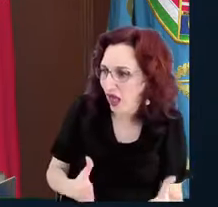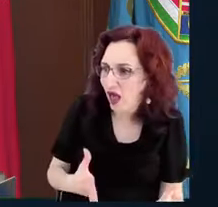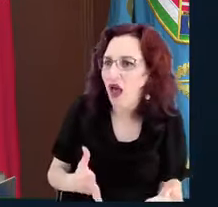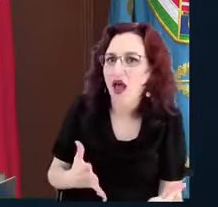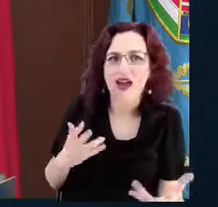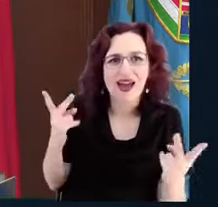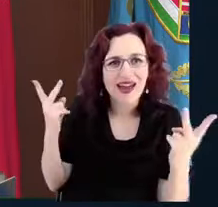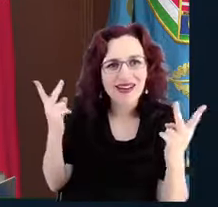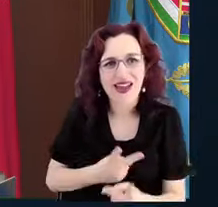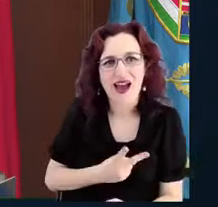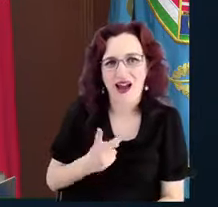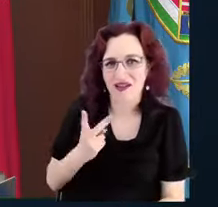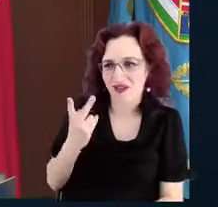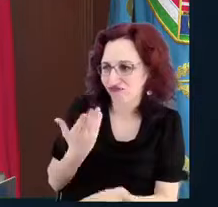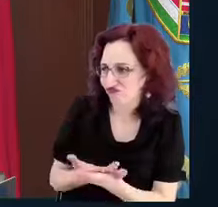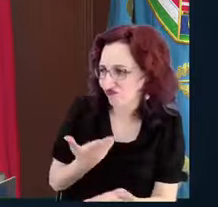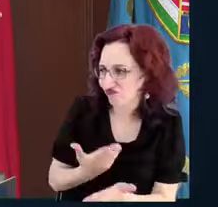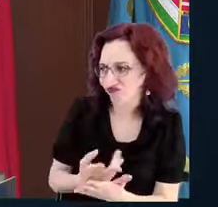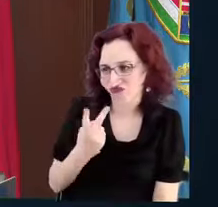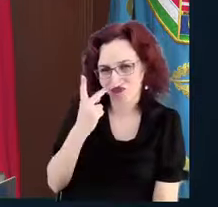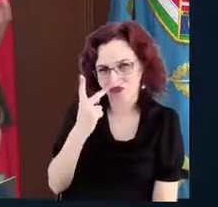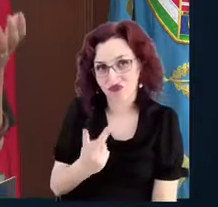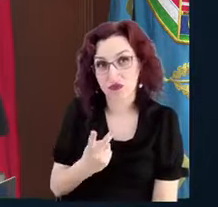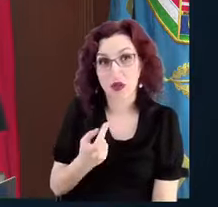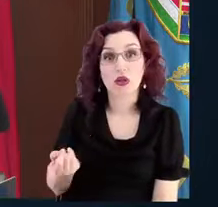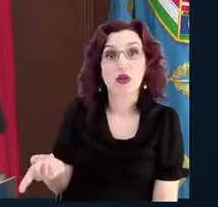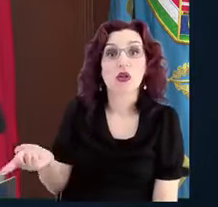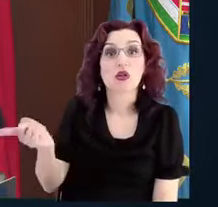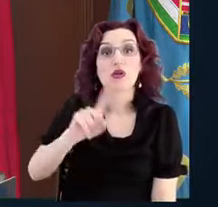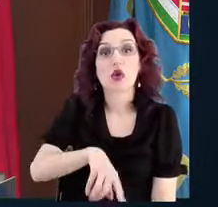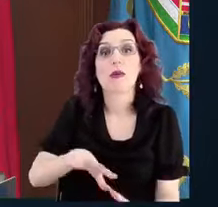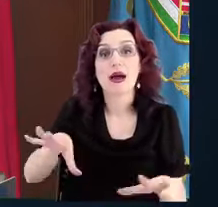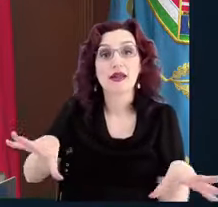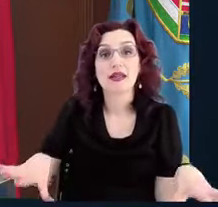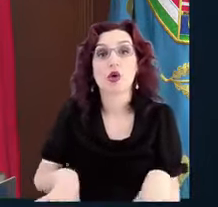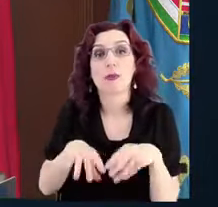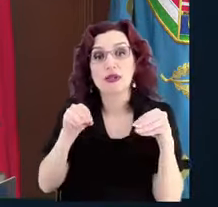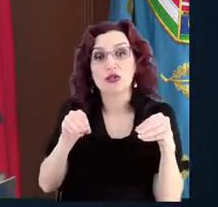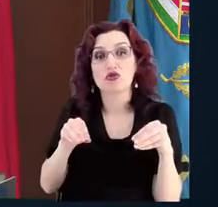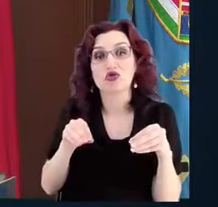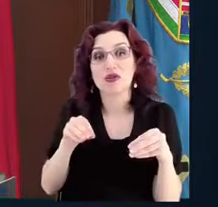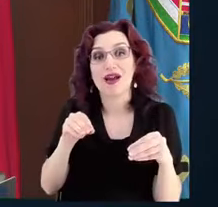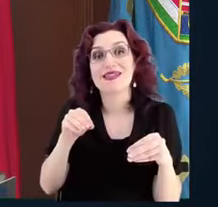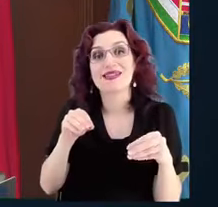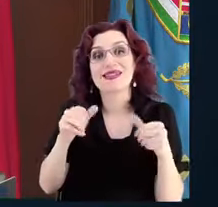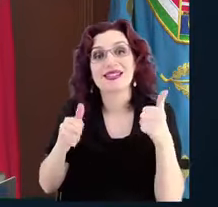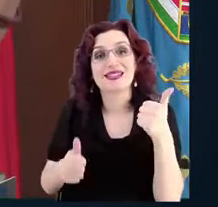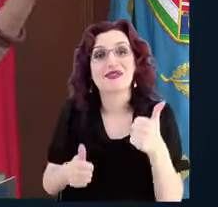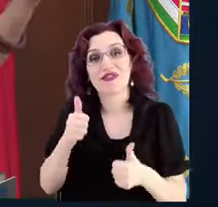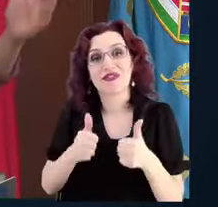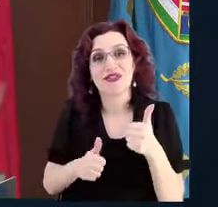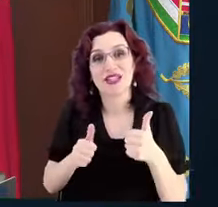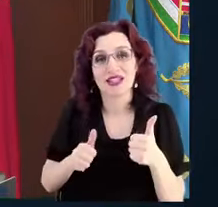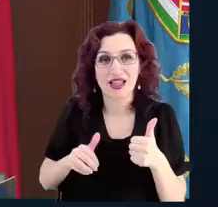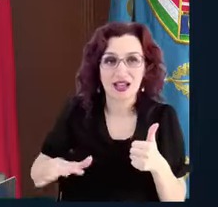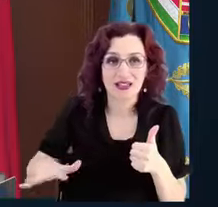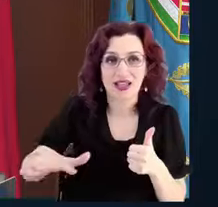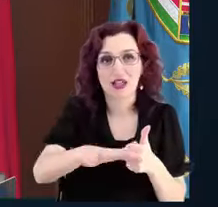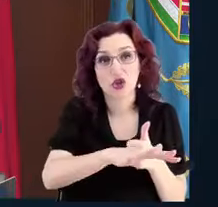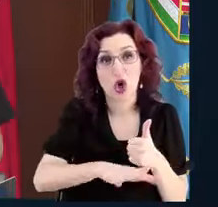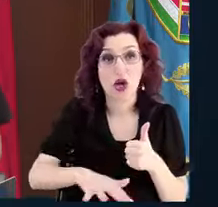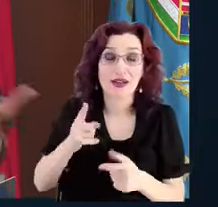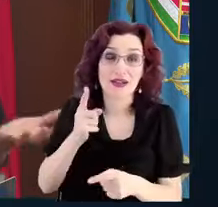da domani inizia la sfida diciamo simbolicamente parlando sul territorio sui territori guardando al lazio nord